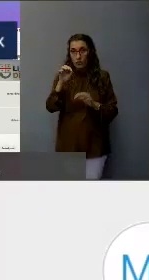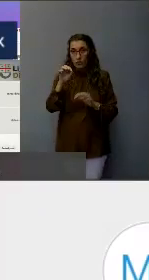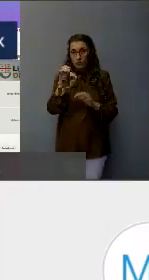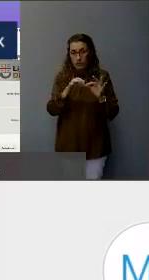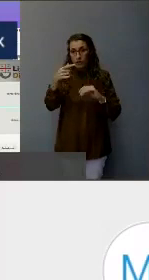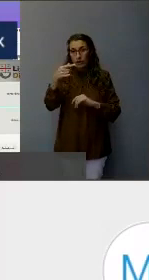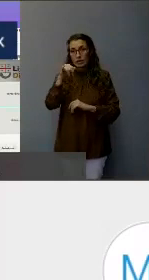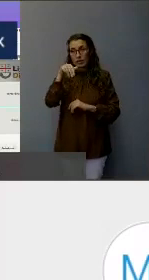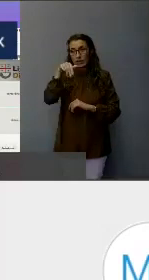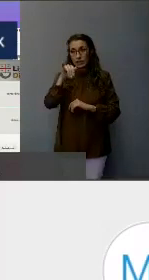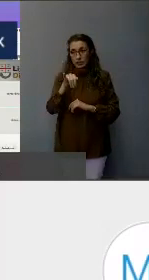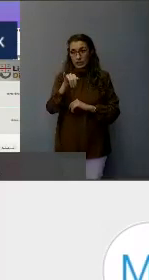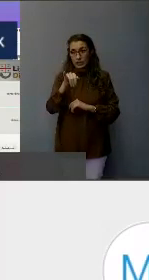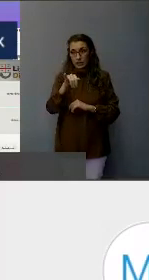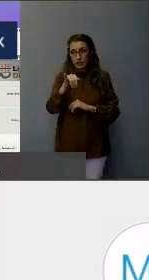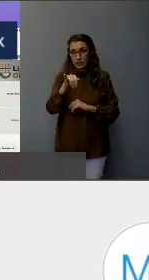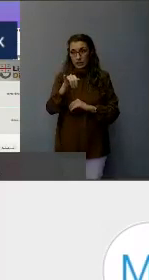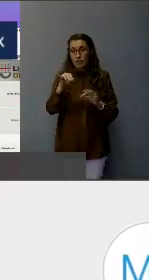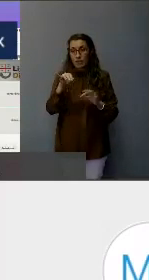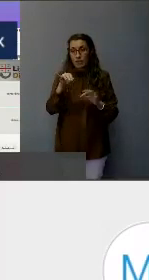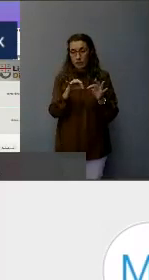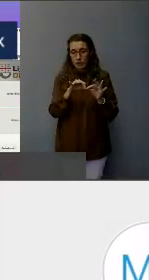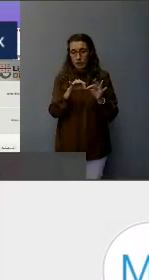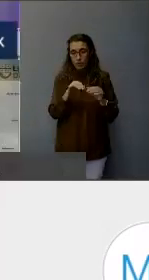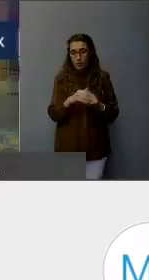consigliera tini onorevole